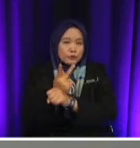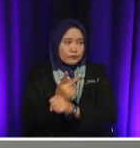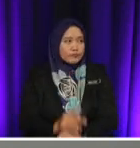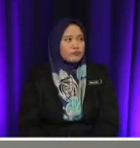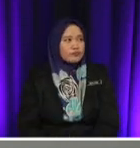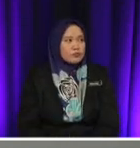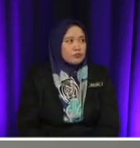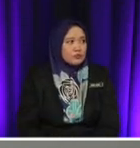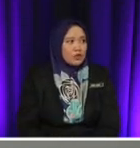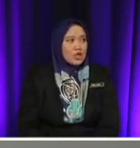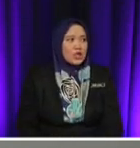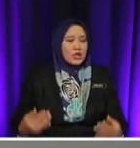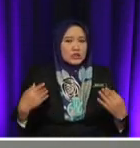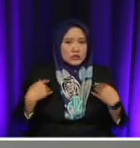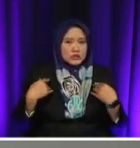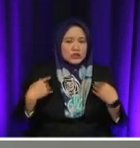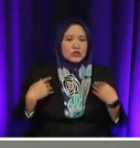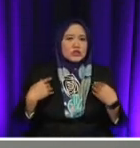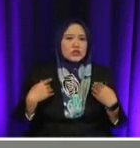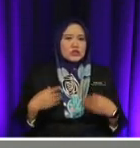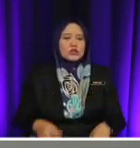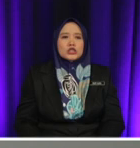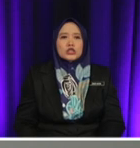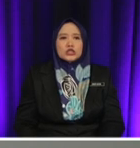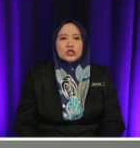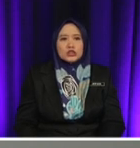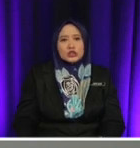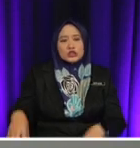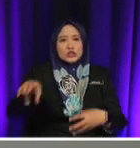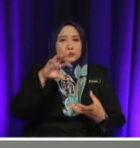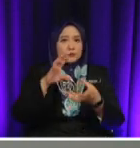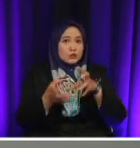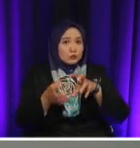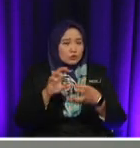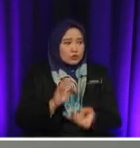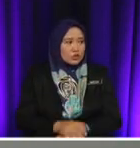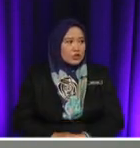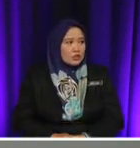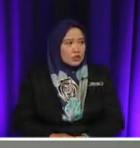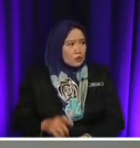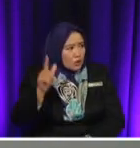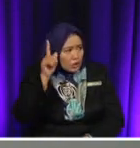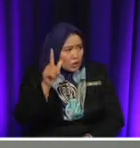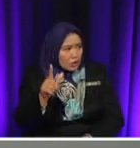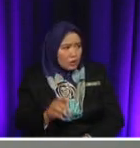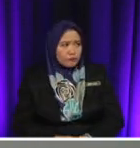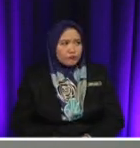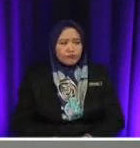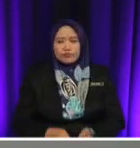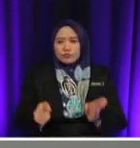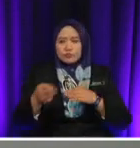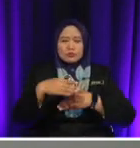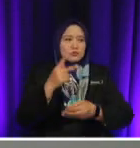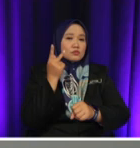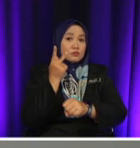satunya blok gansa tiada perubahan berlaku dan manakala kepingan kpran tadi menjadi blok koperen tadi menjadi kepingan